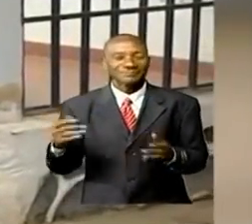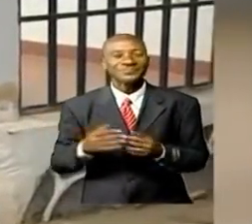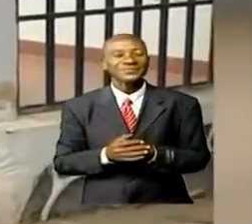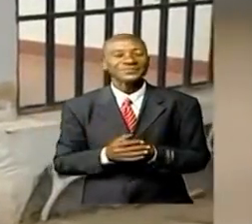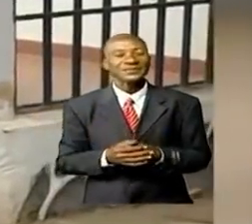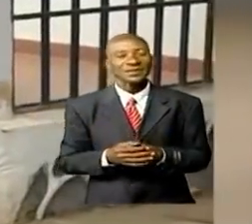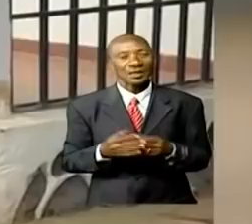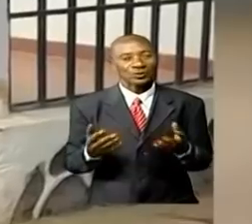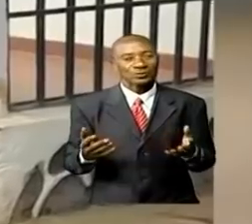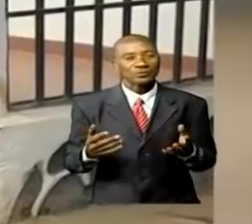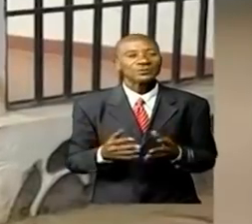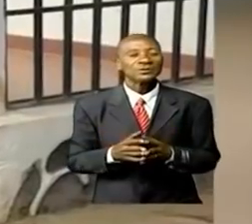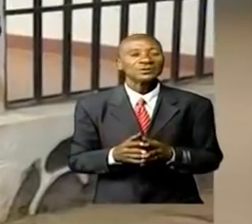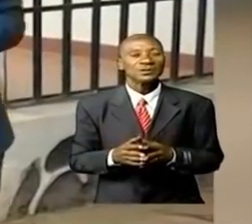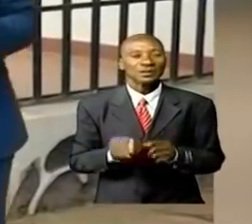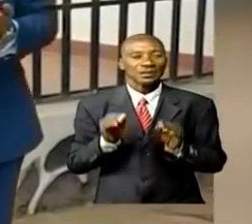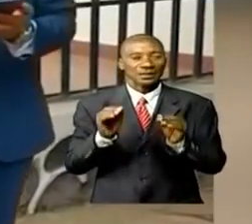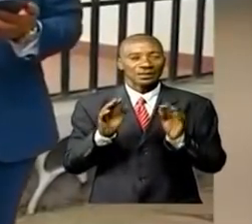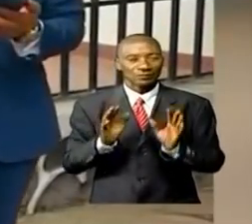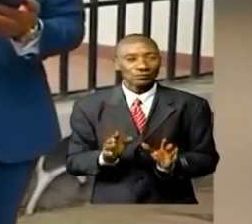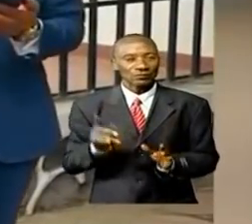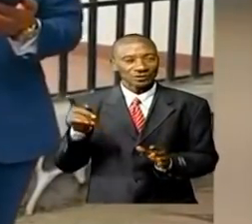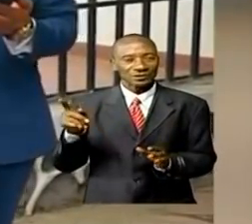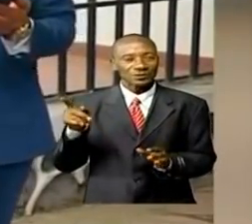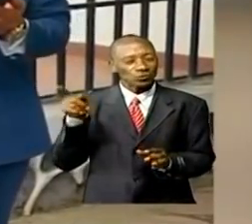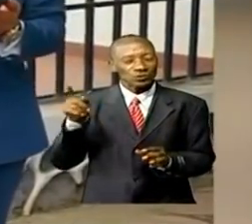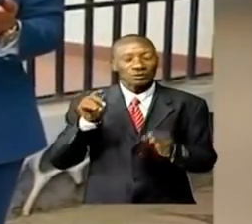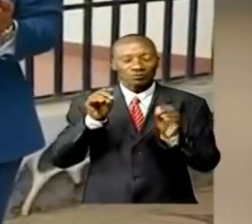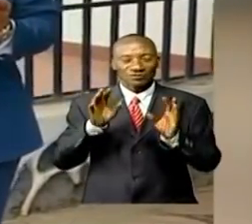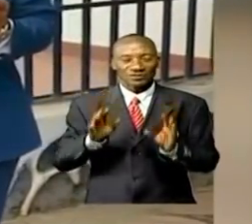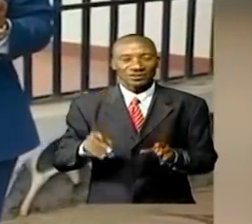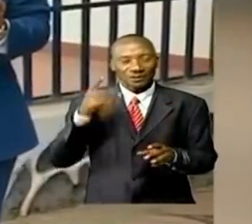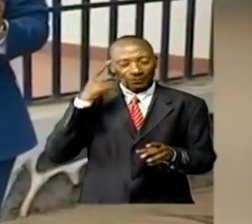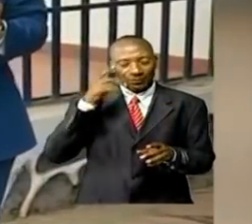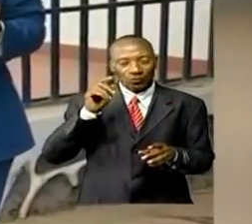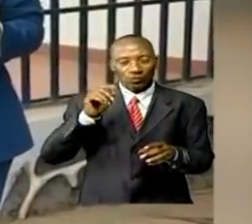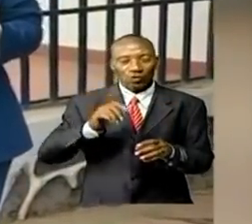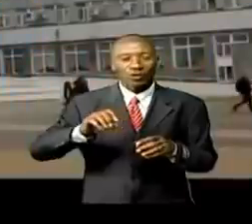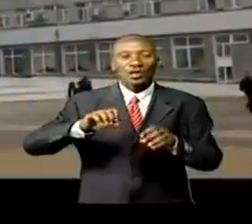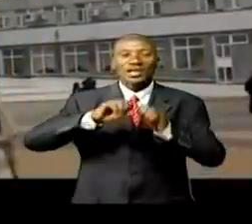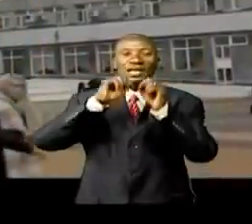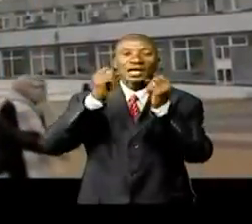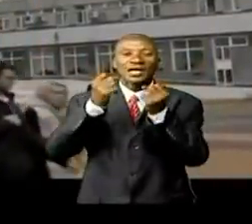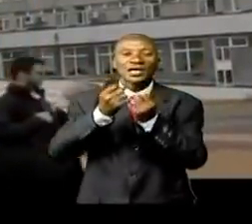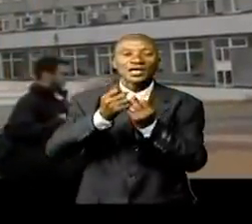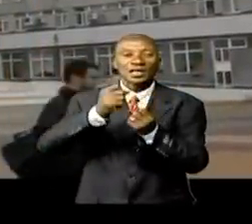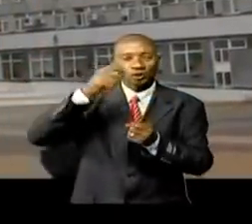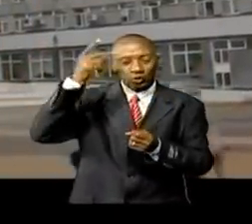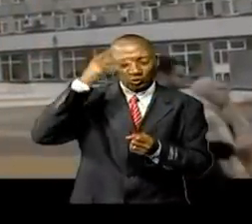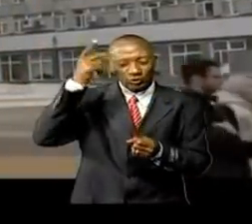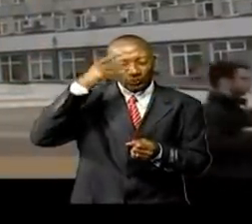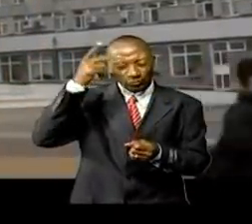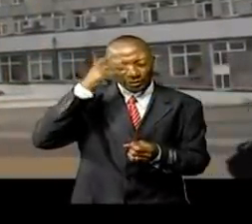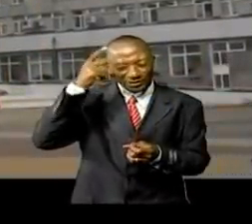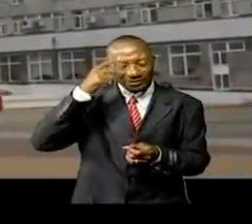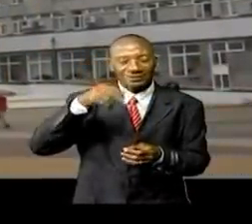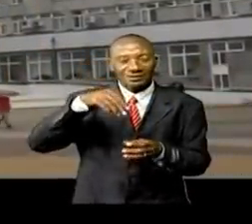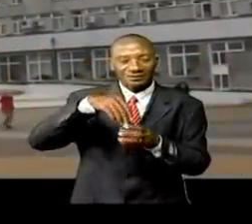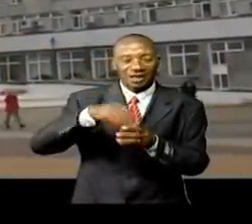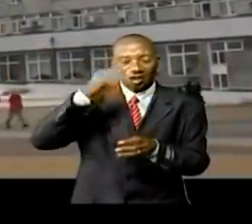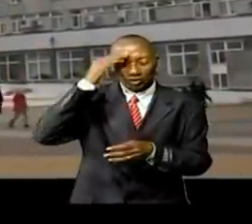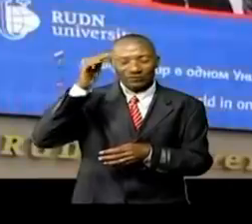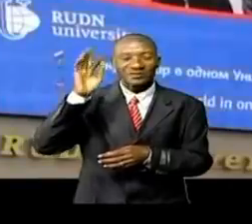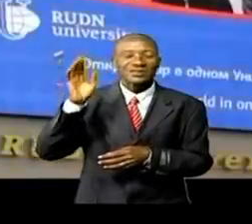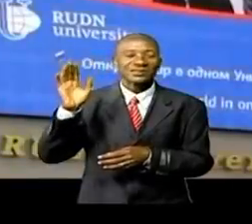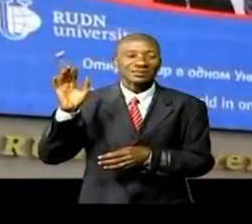au-delà du fait qu'il est professeur de sociologie politique à l'université de Kinshasa. Selon les analyses des grandes